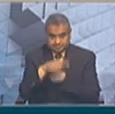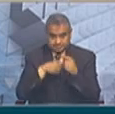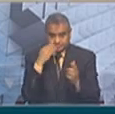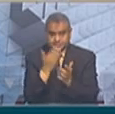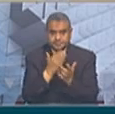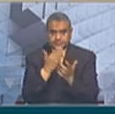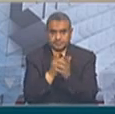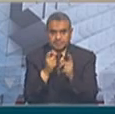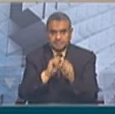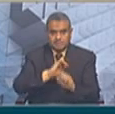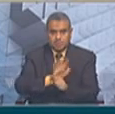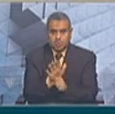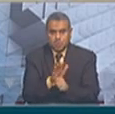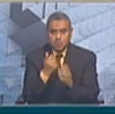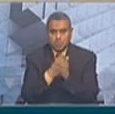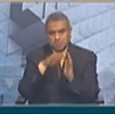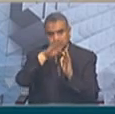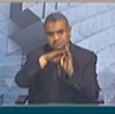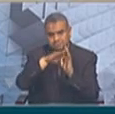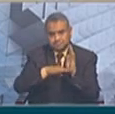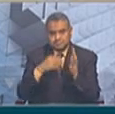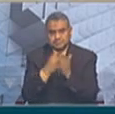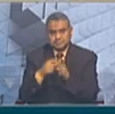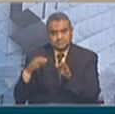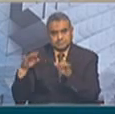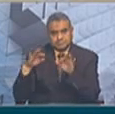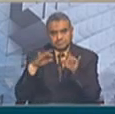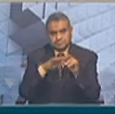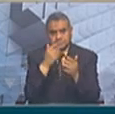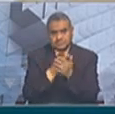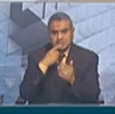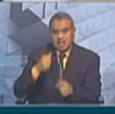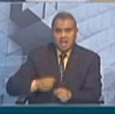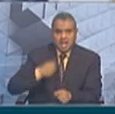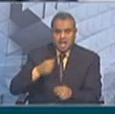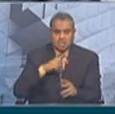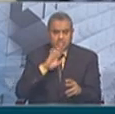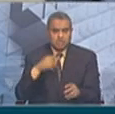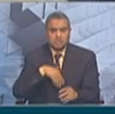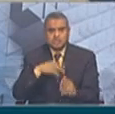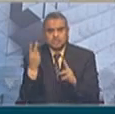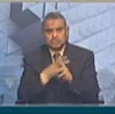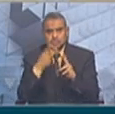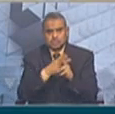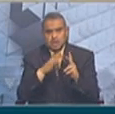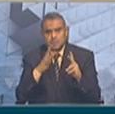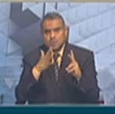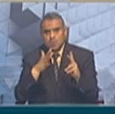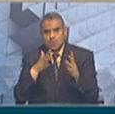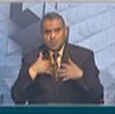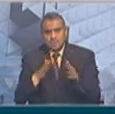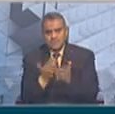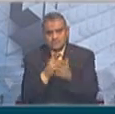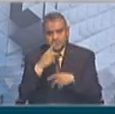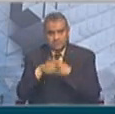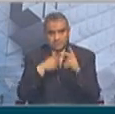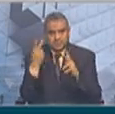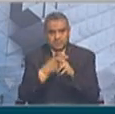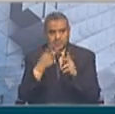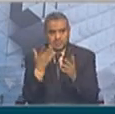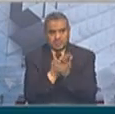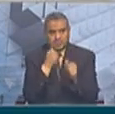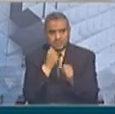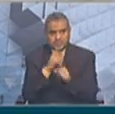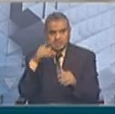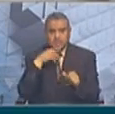وتسببت جائحة كورونا في تراجع حاد في الإقبال على استخدام السكك الحديدية، خاصة مع توجيهات الحكومة للمواطنين بالعمل